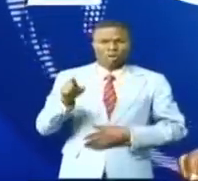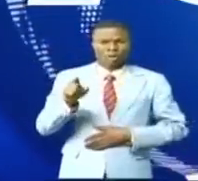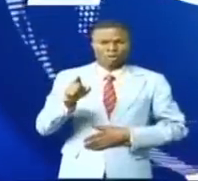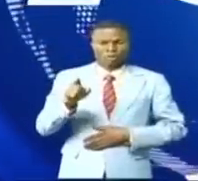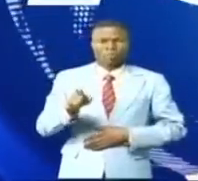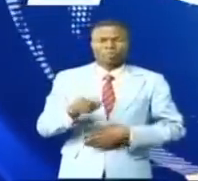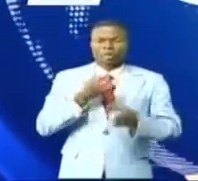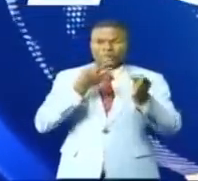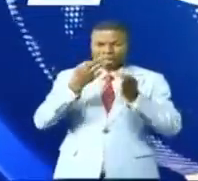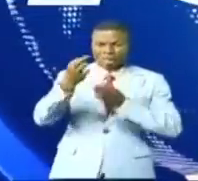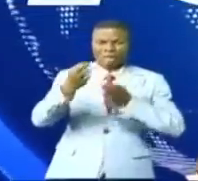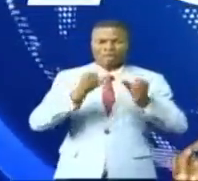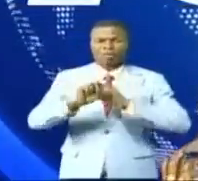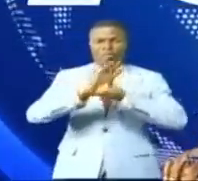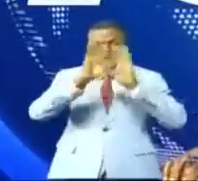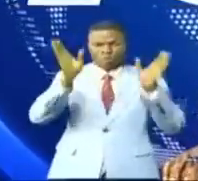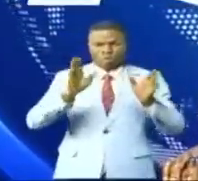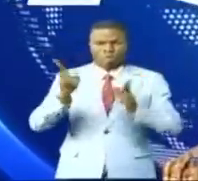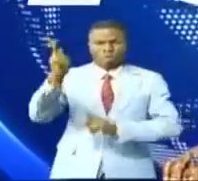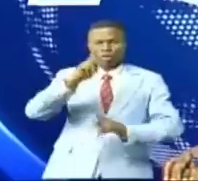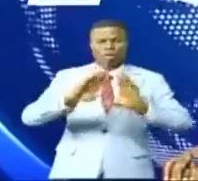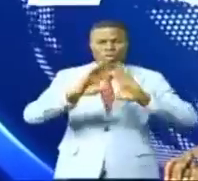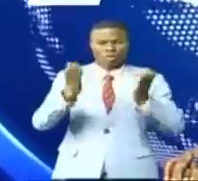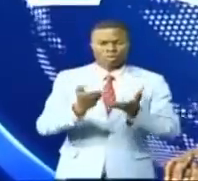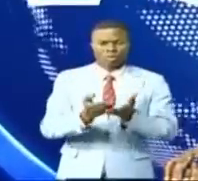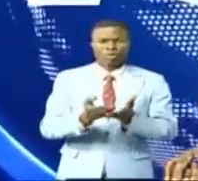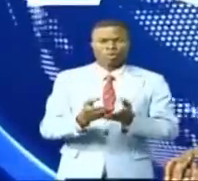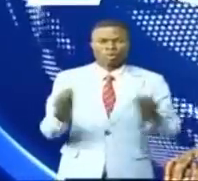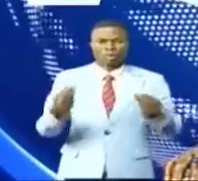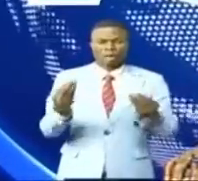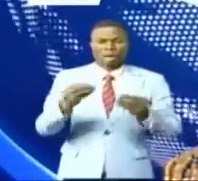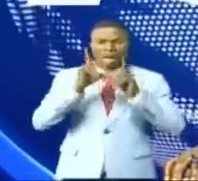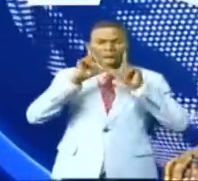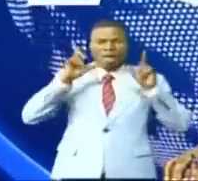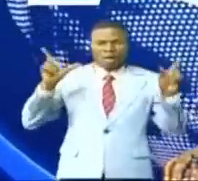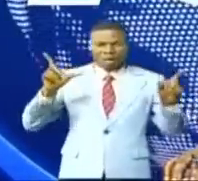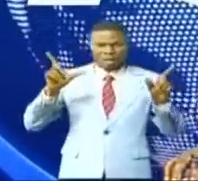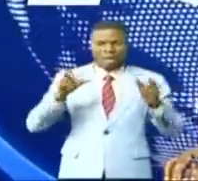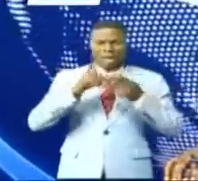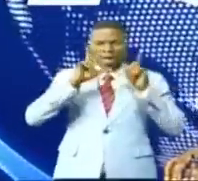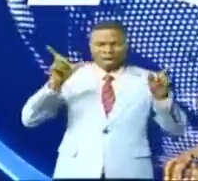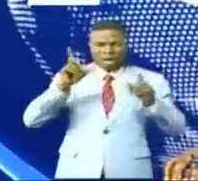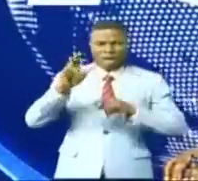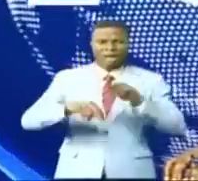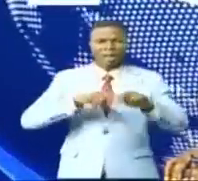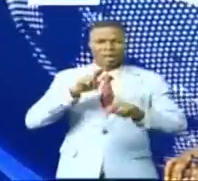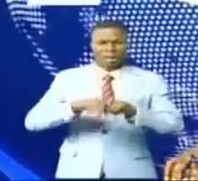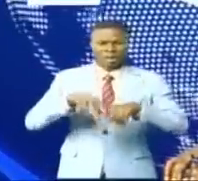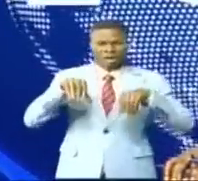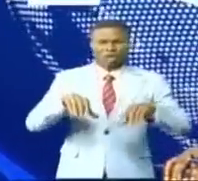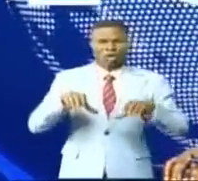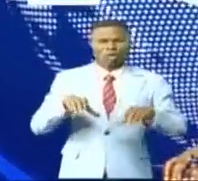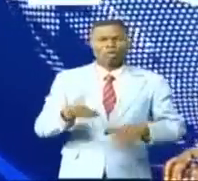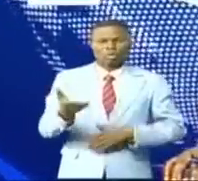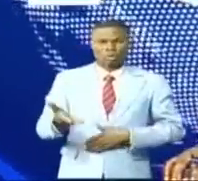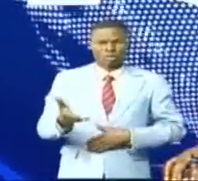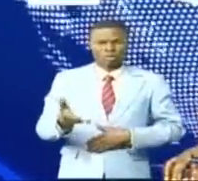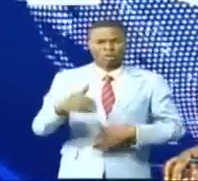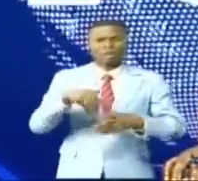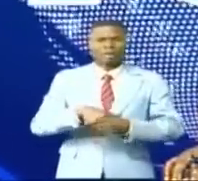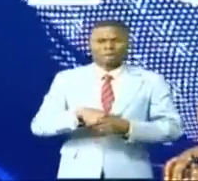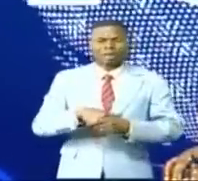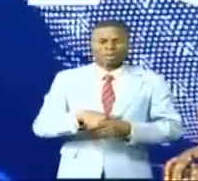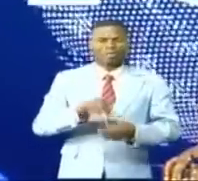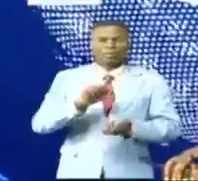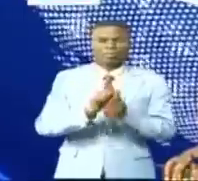des explications à la population congolaise en Lingala, une des langues nationales du pays, au cours